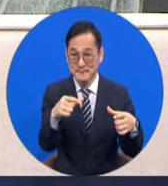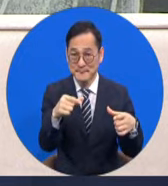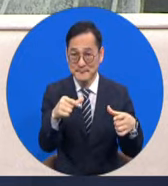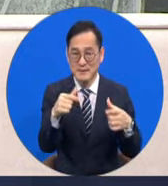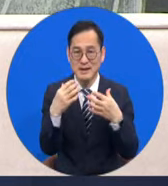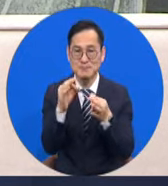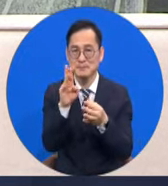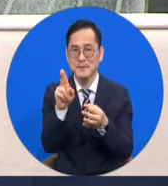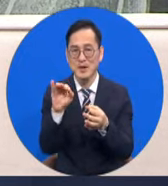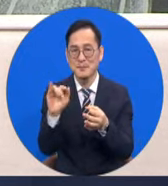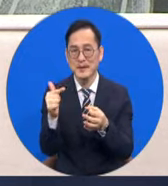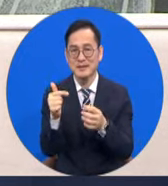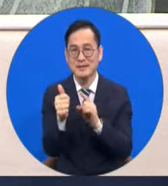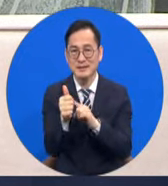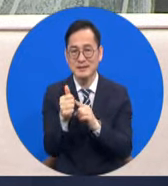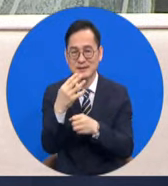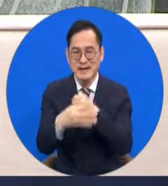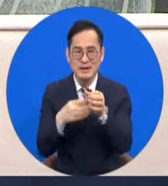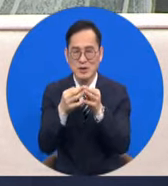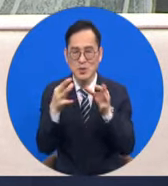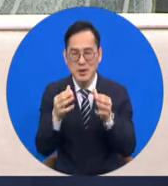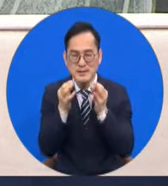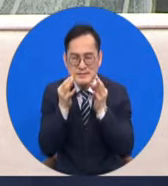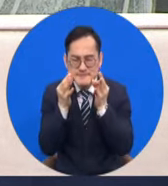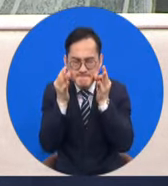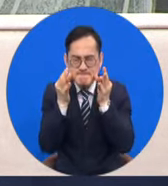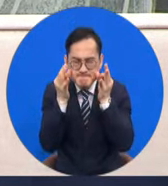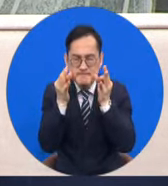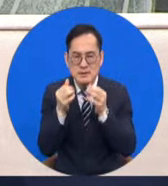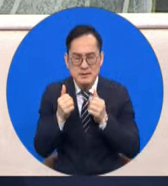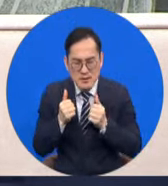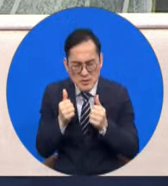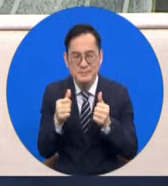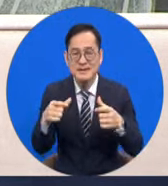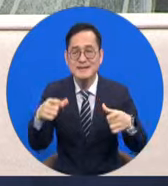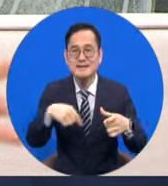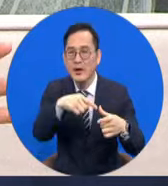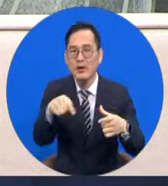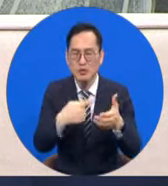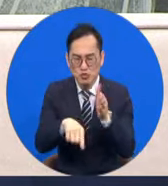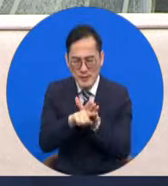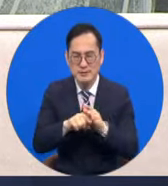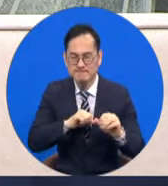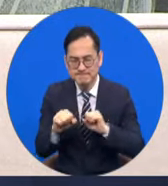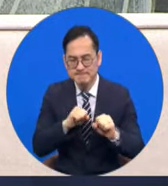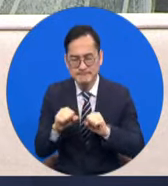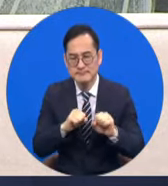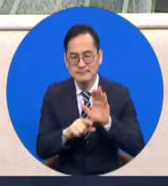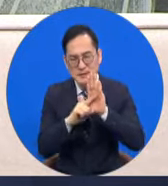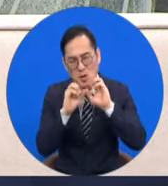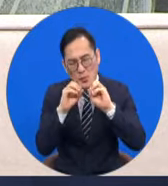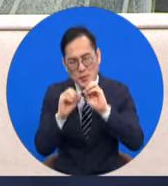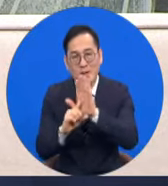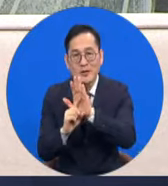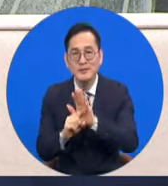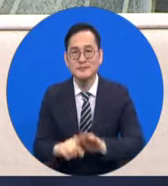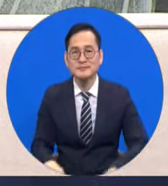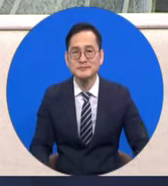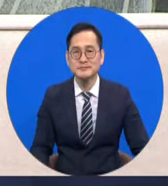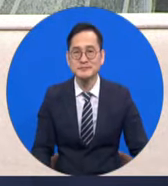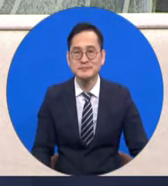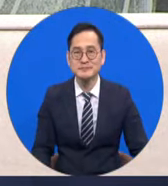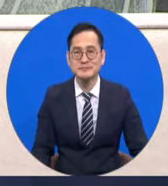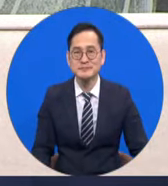김병민 후보가 4년 내에 열심히 닦았고 그리고 이제 민주당의 경우에는 전혜숙 의원이